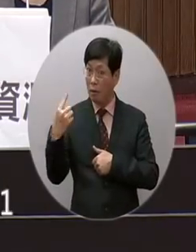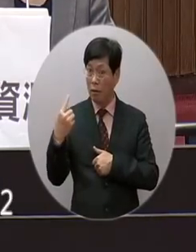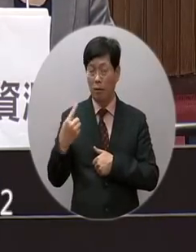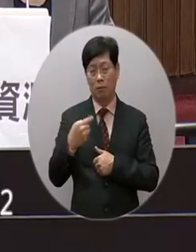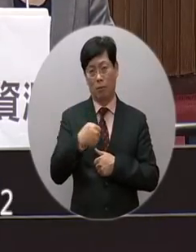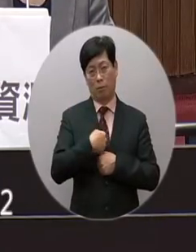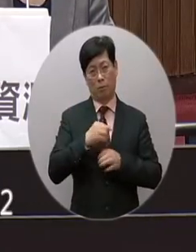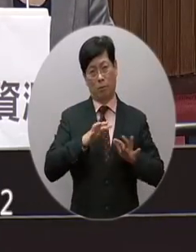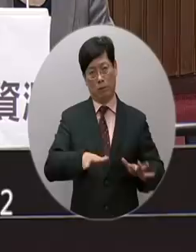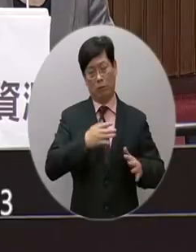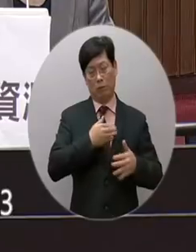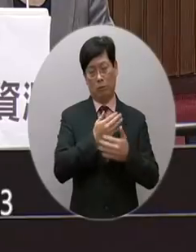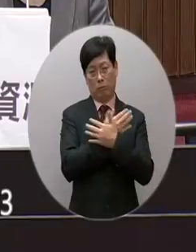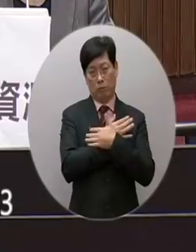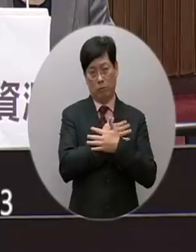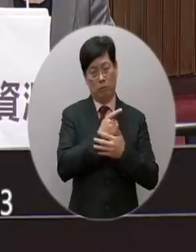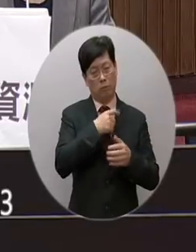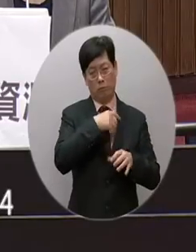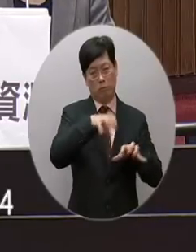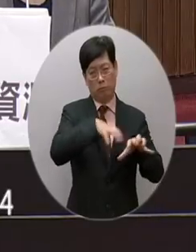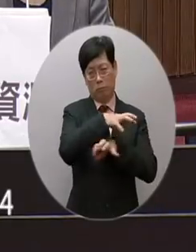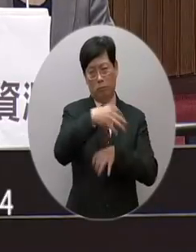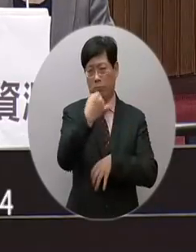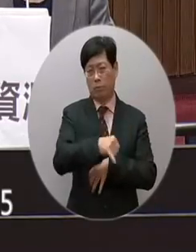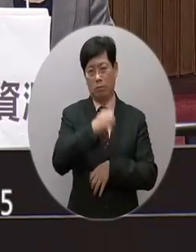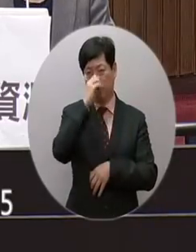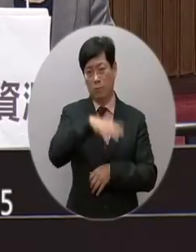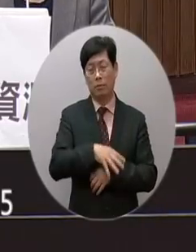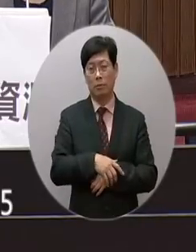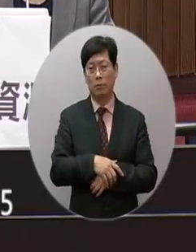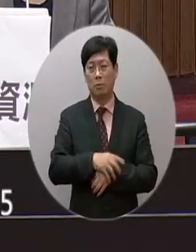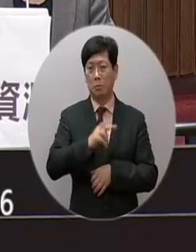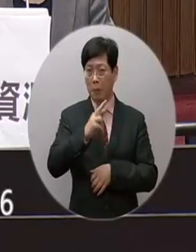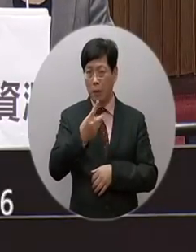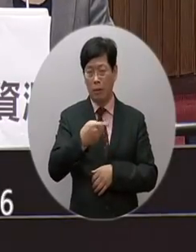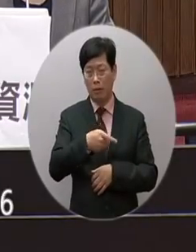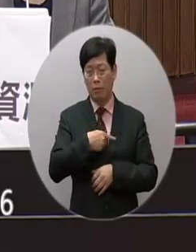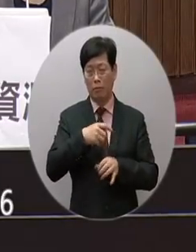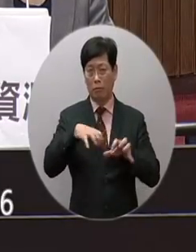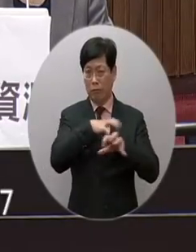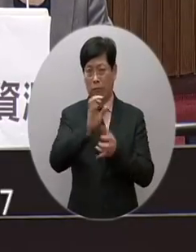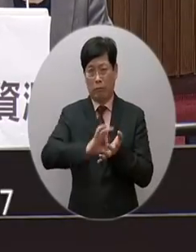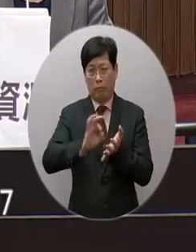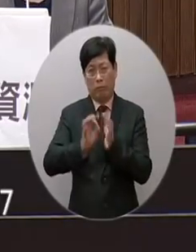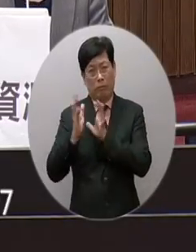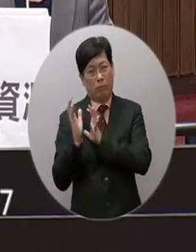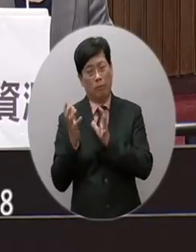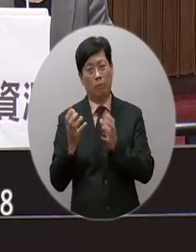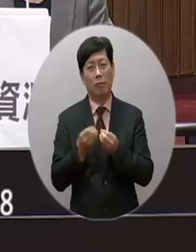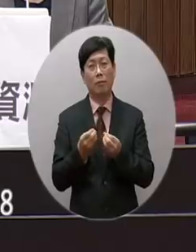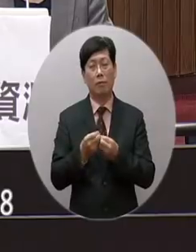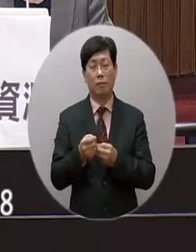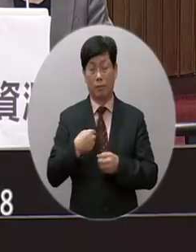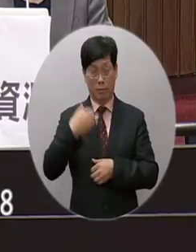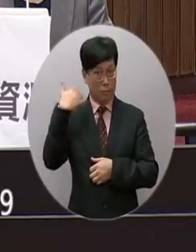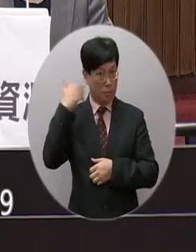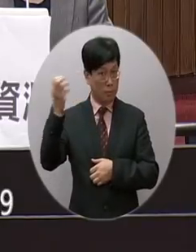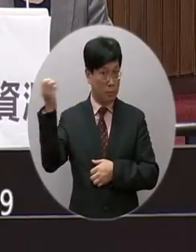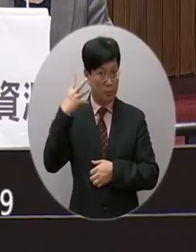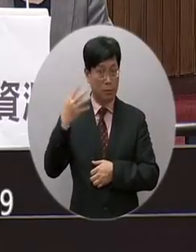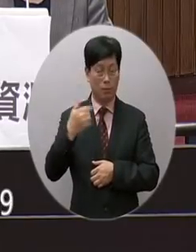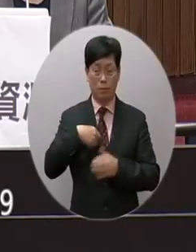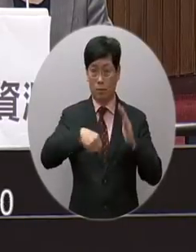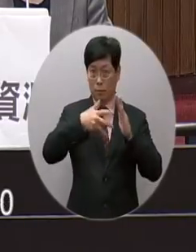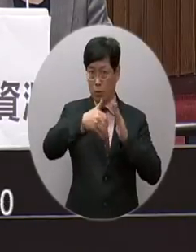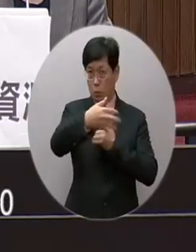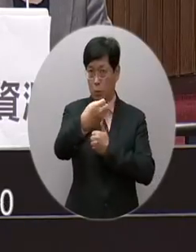我们的这个托育的这个环境不是那么好，或者是托育的这个负担很重。所以我之前也听到这